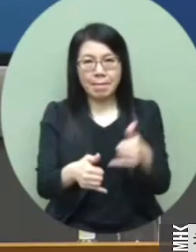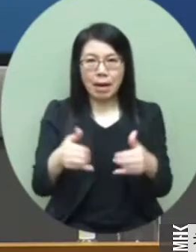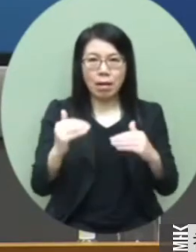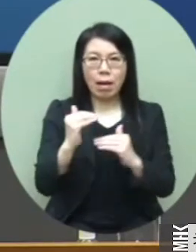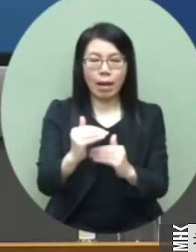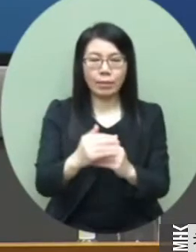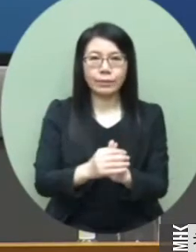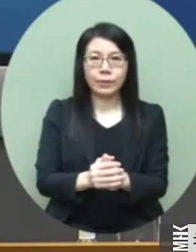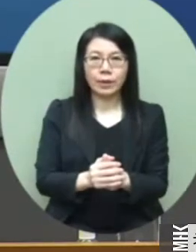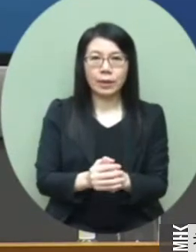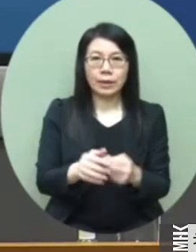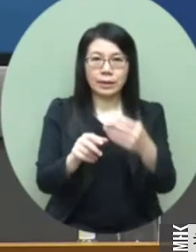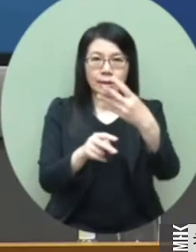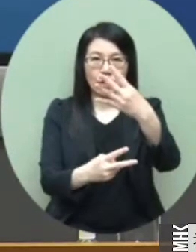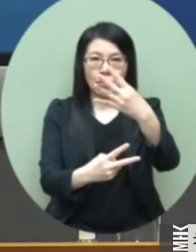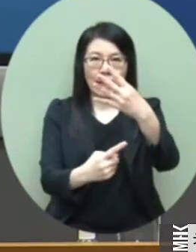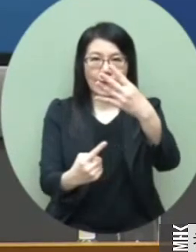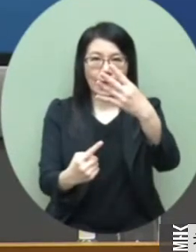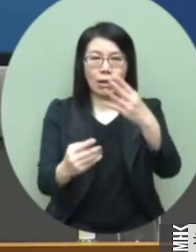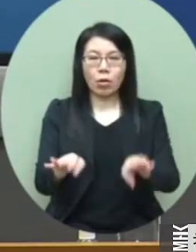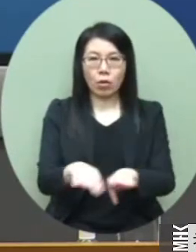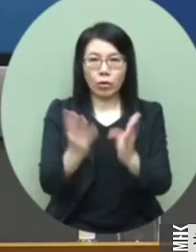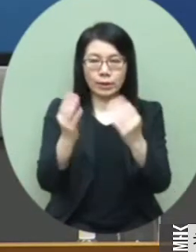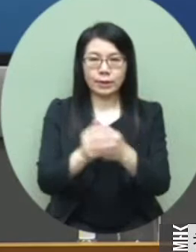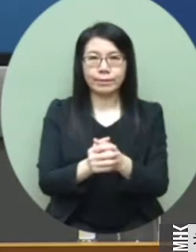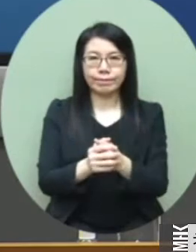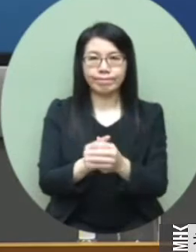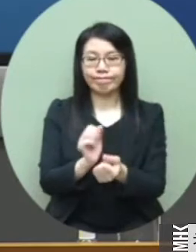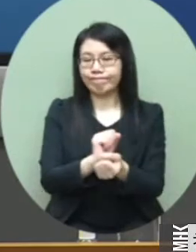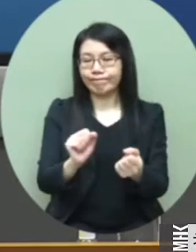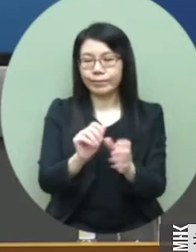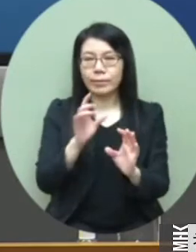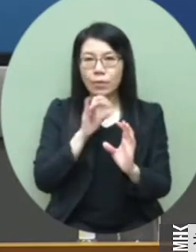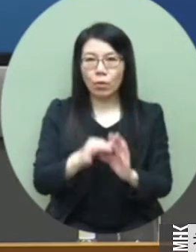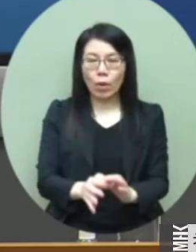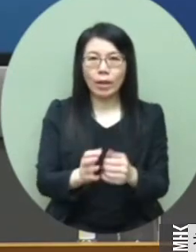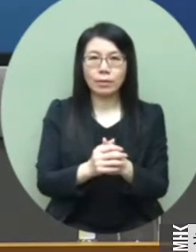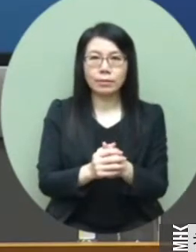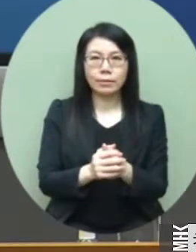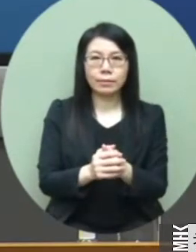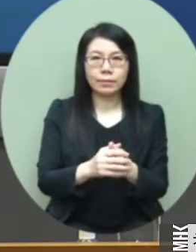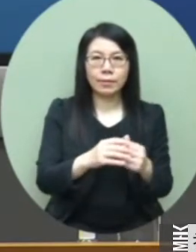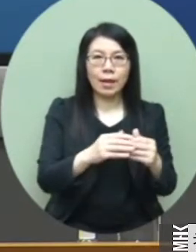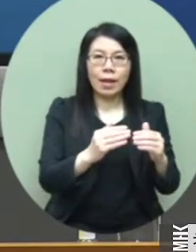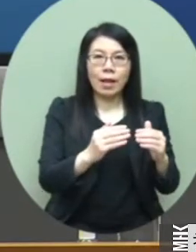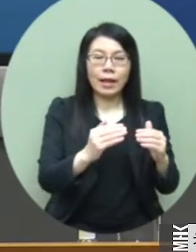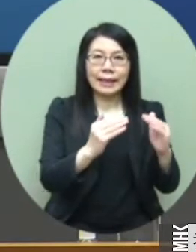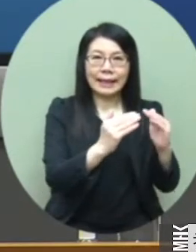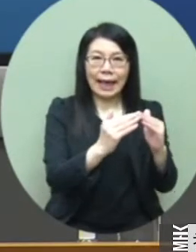咧，由4月21日起，我哋係會解除禁止涉及2戶以